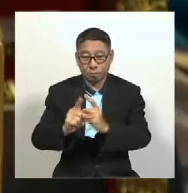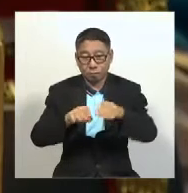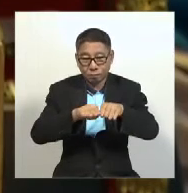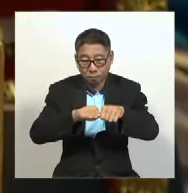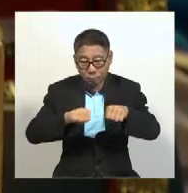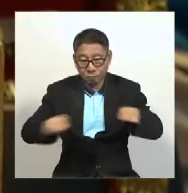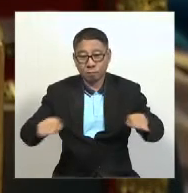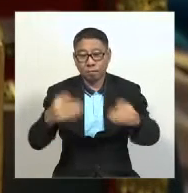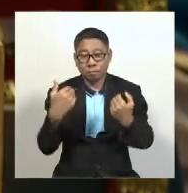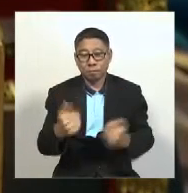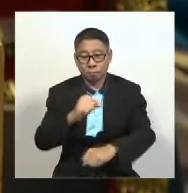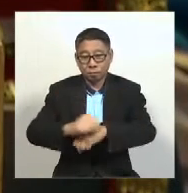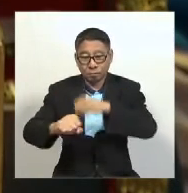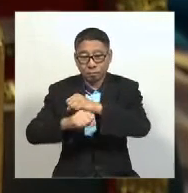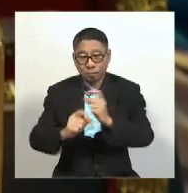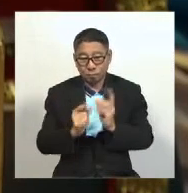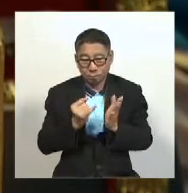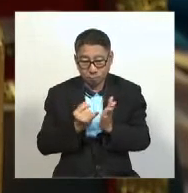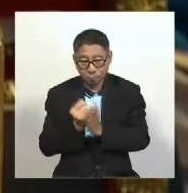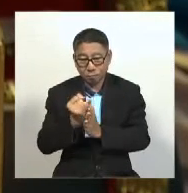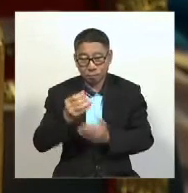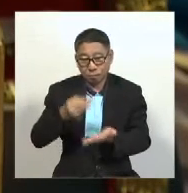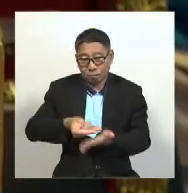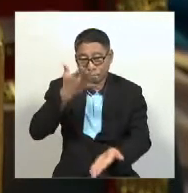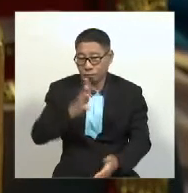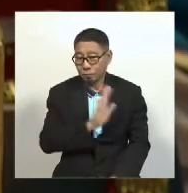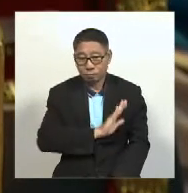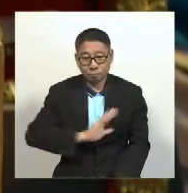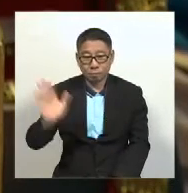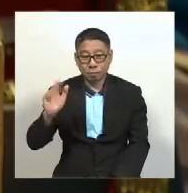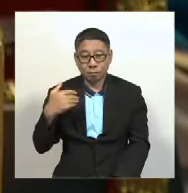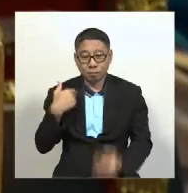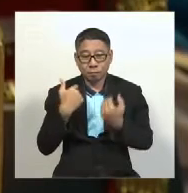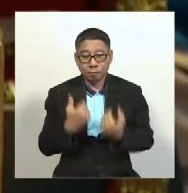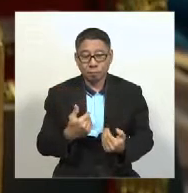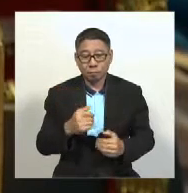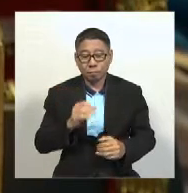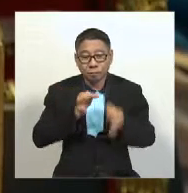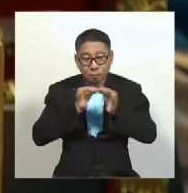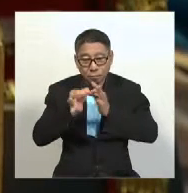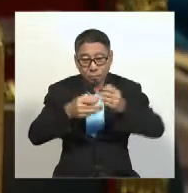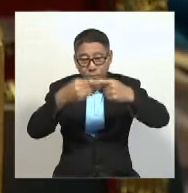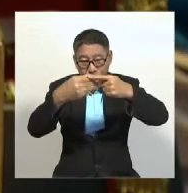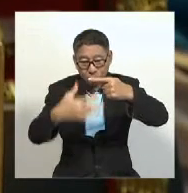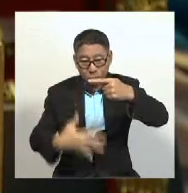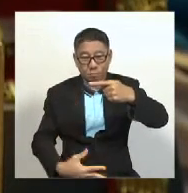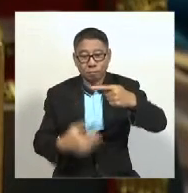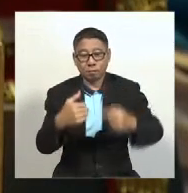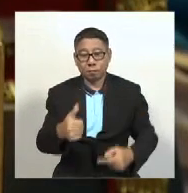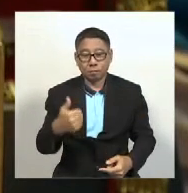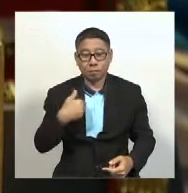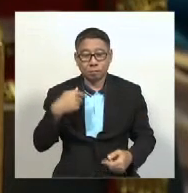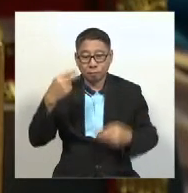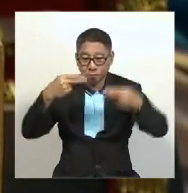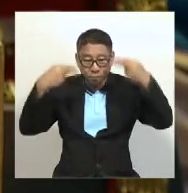การก่อสร้างนะครับที่ถูกต้องไม่แพงครับก็สามารถชี้แจงรายละเอียดได้ของส่วนนี้นะครับไม่ต้องกัง